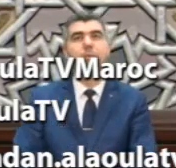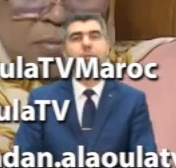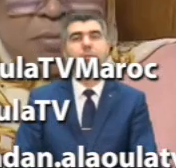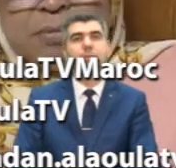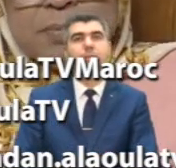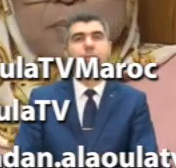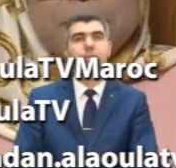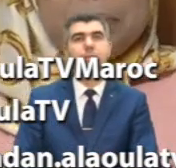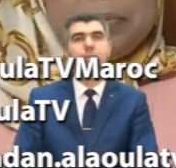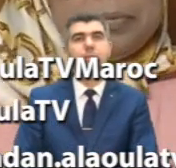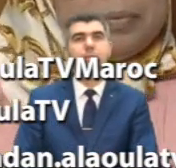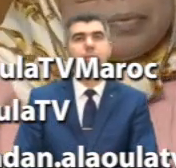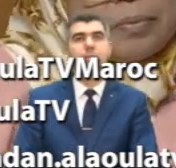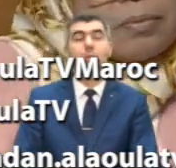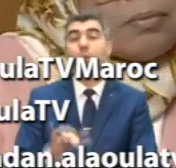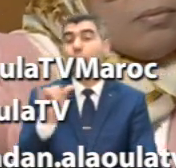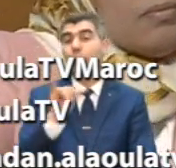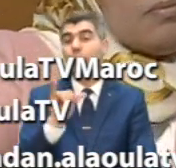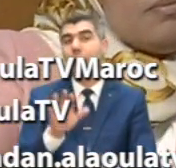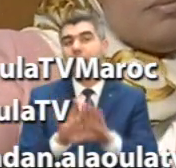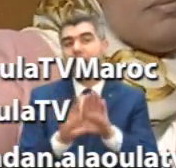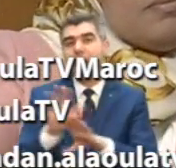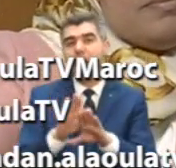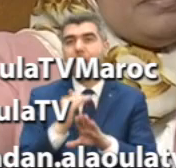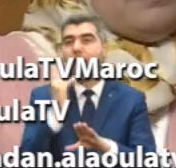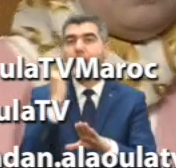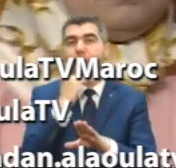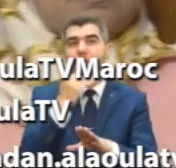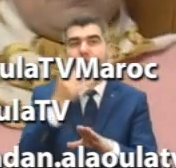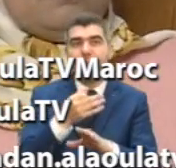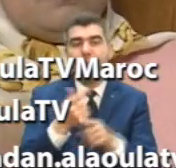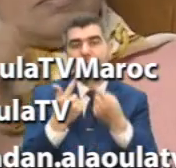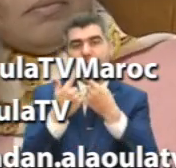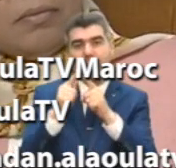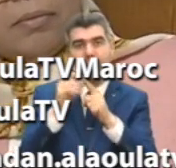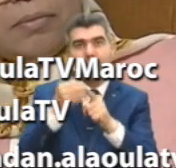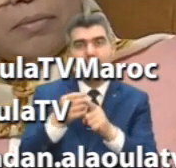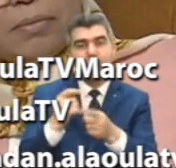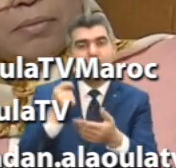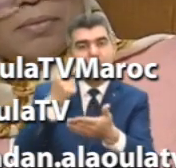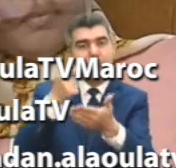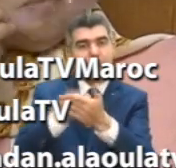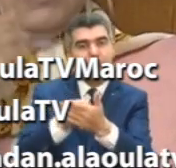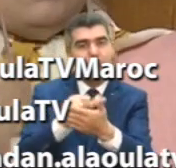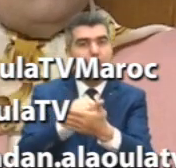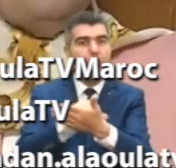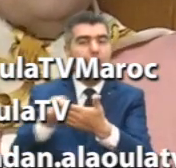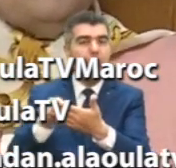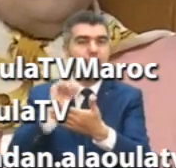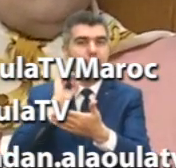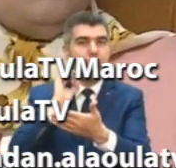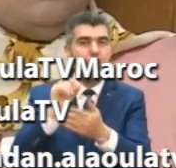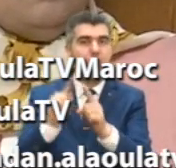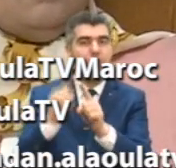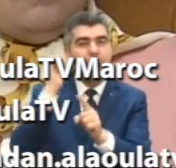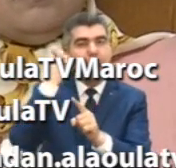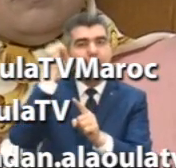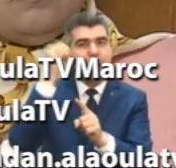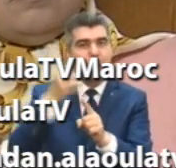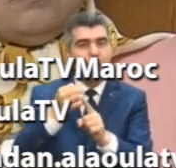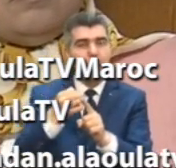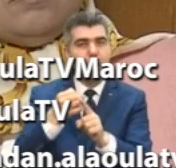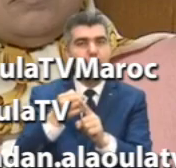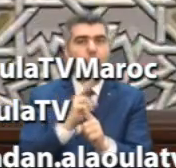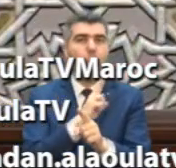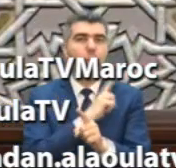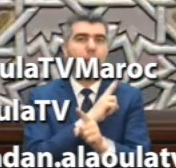وزير، ما هي التدابير الاستعجالية التي ستتخذونها لصرف باقي منح التكوين الخاصة بالمتعاقدين؟